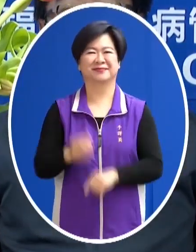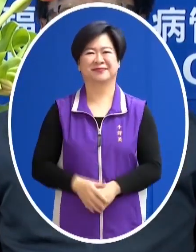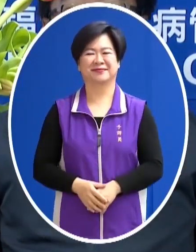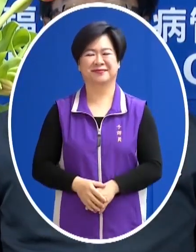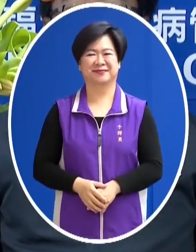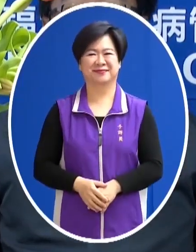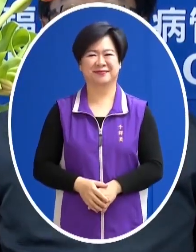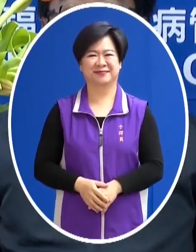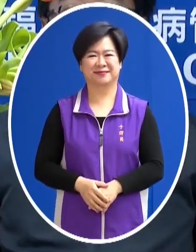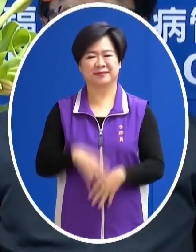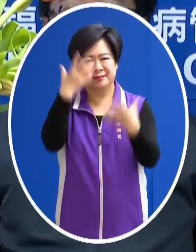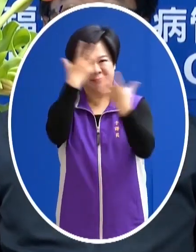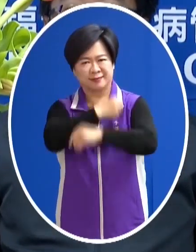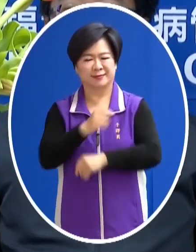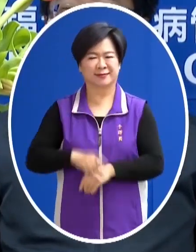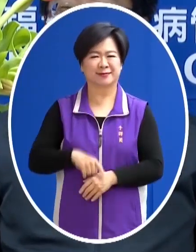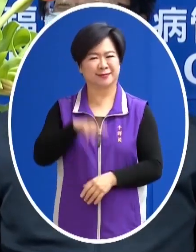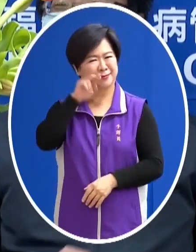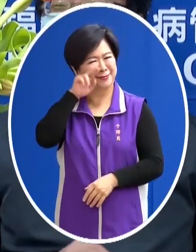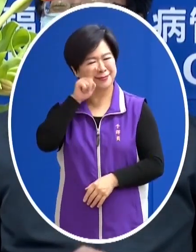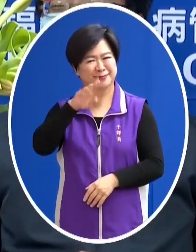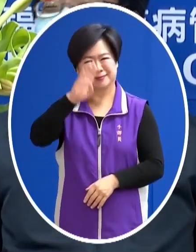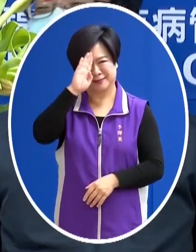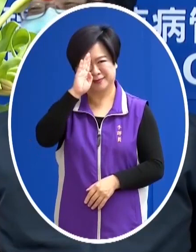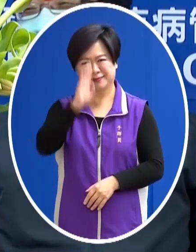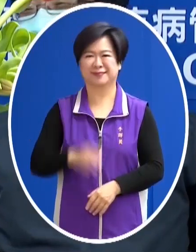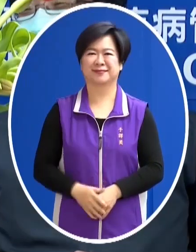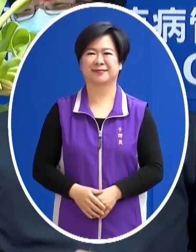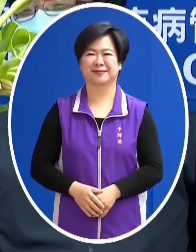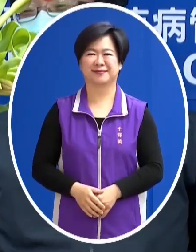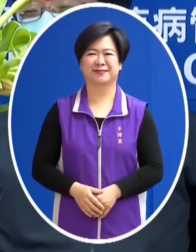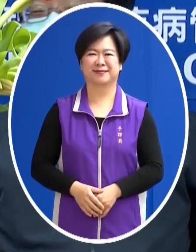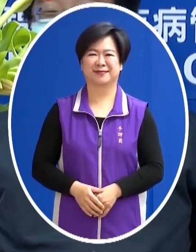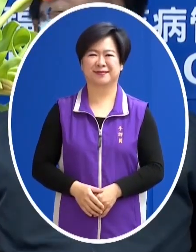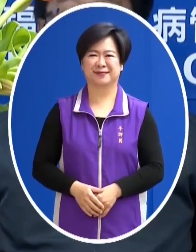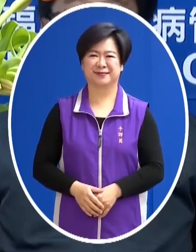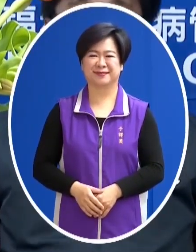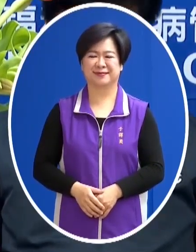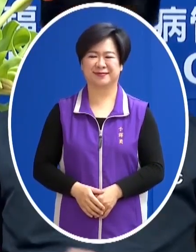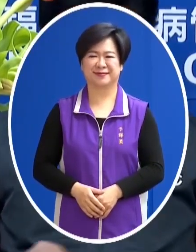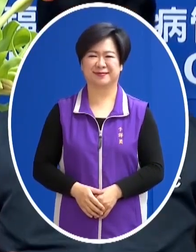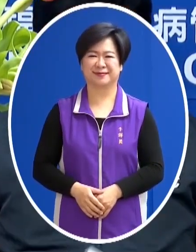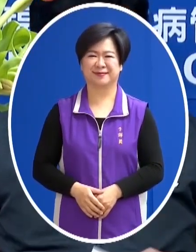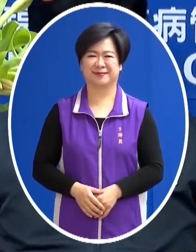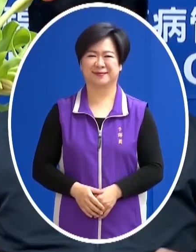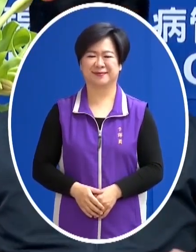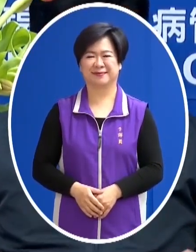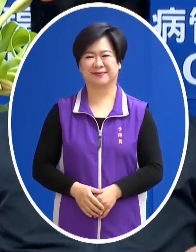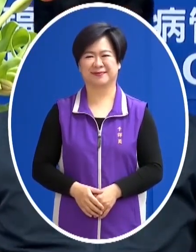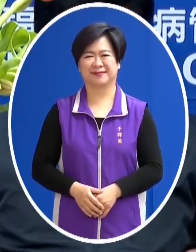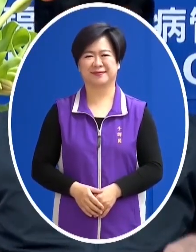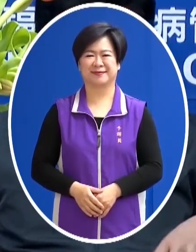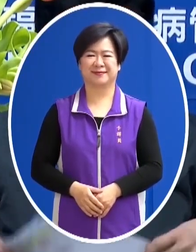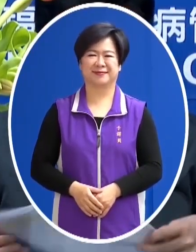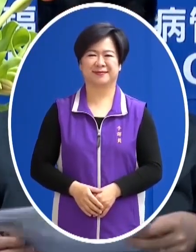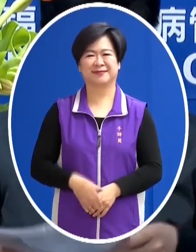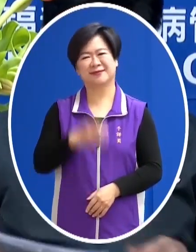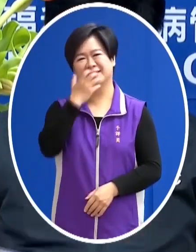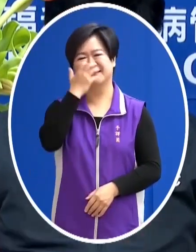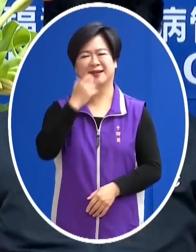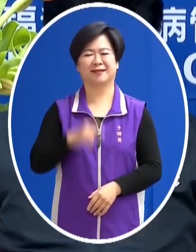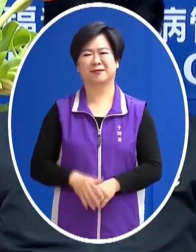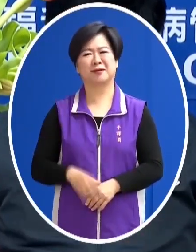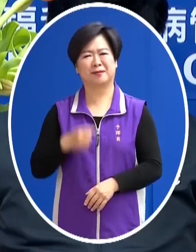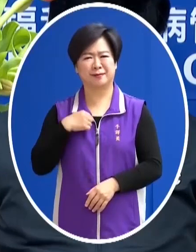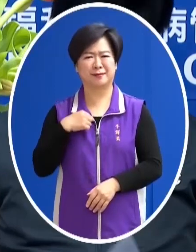哎，好像有一条歌是那样的玫瑰花了哈、哦。那不过那条歌我也不会唱了哈、哦，不过常